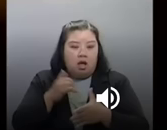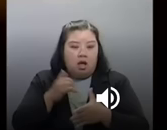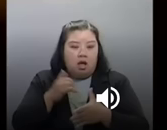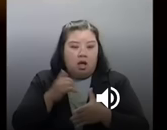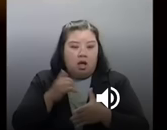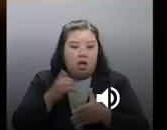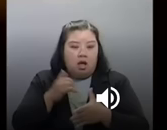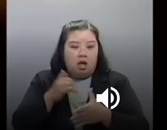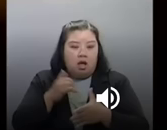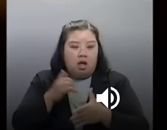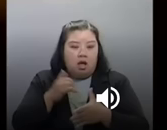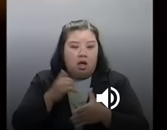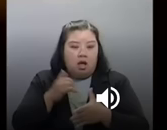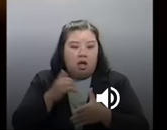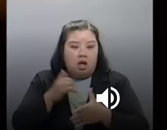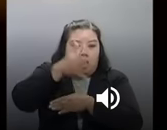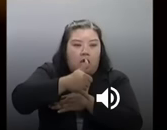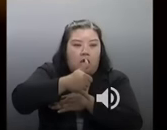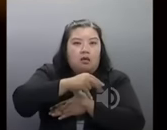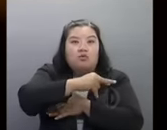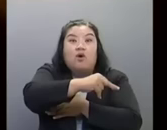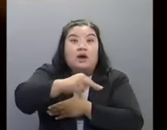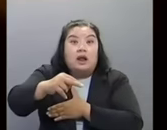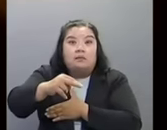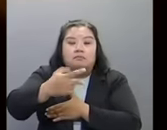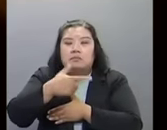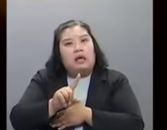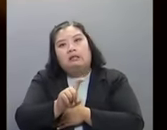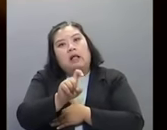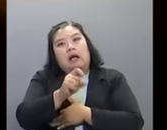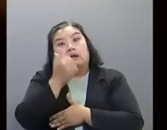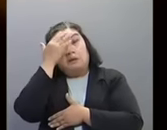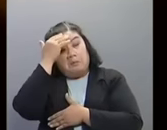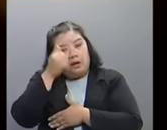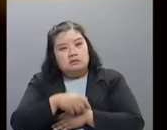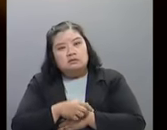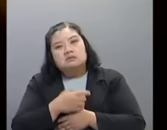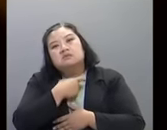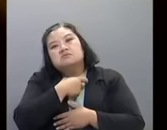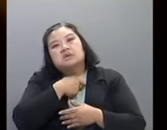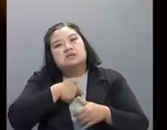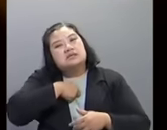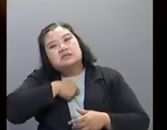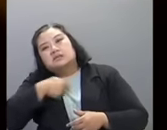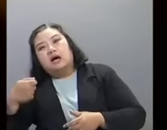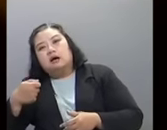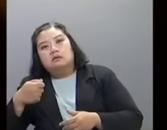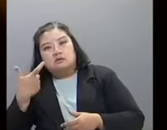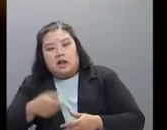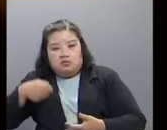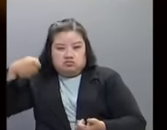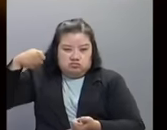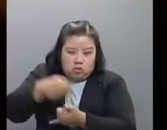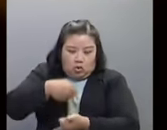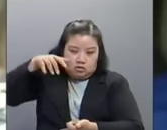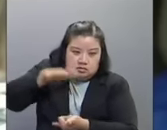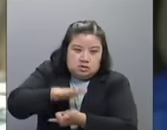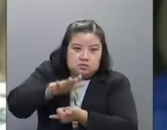เวด้าที่นี่มีกระปุลือกันละ พอมาหิ้วมากระทืบค่ะอันนี้คือเห็นหลายค